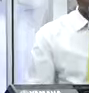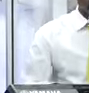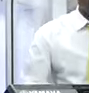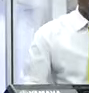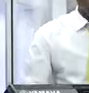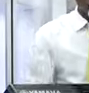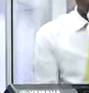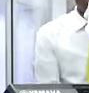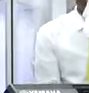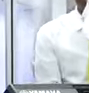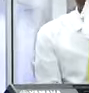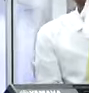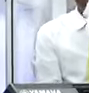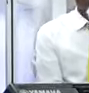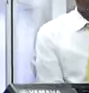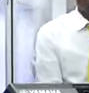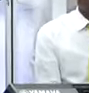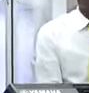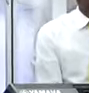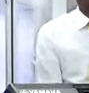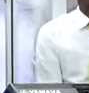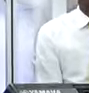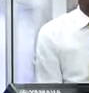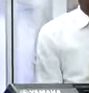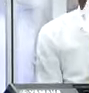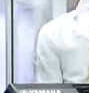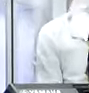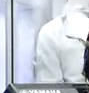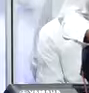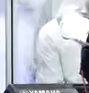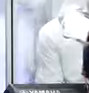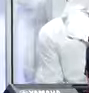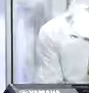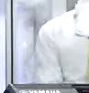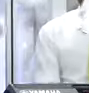Ningekusihi ukaweze kujiunga pamoja nasi tunapoenda kumtukuza Mungu.